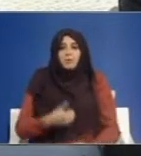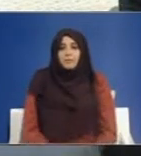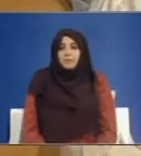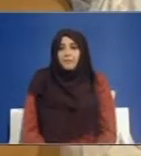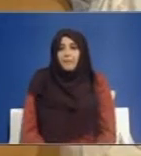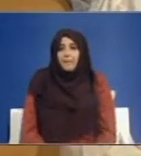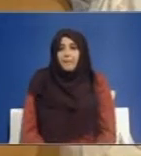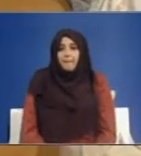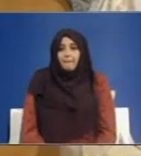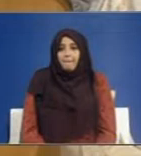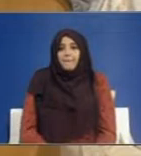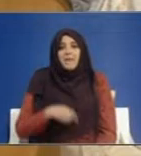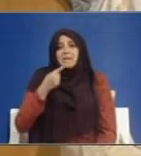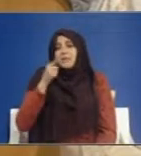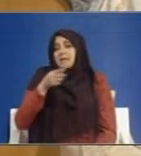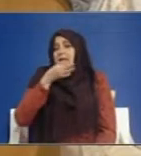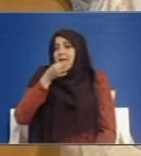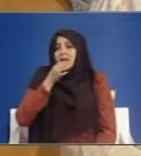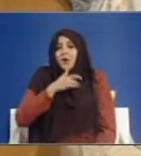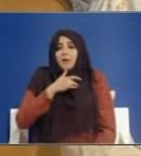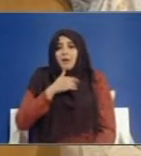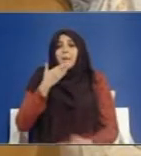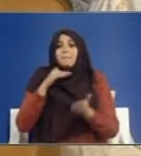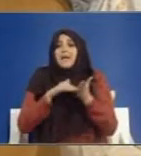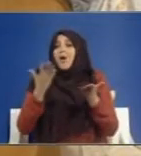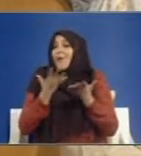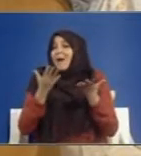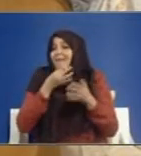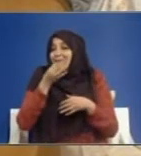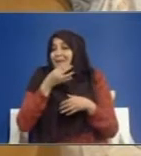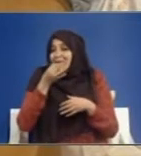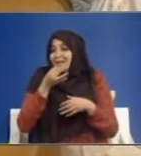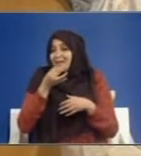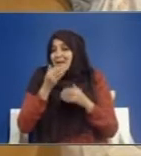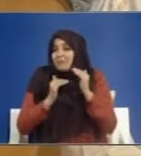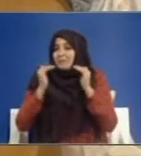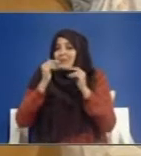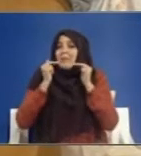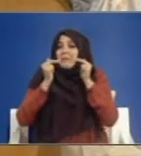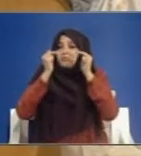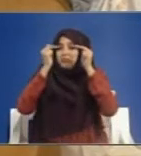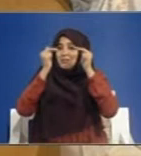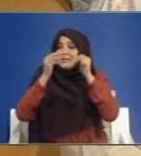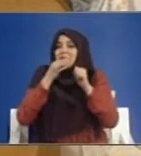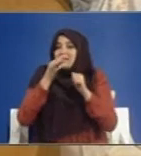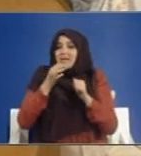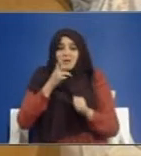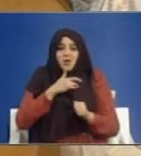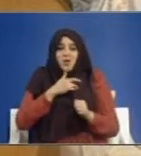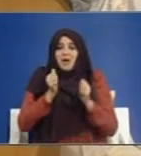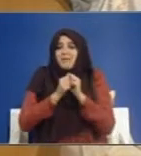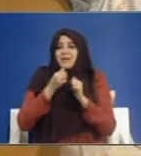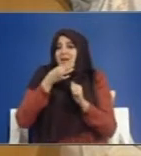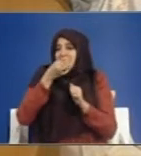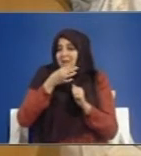ذكر القلب وليس ذكر اللسان. ايه؟ والأفضل أفضل مراتب الذكر أن يجتمع القلب واللسان